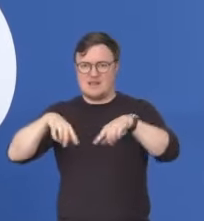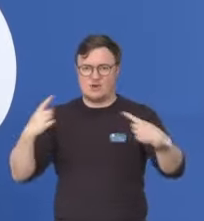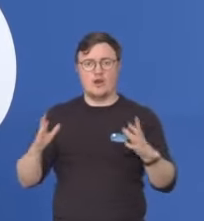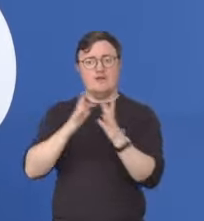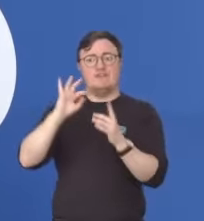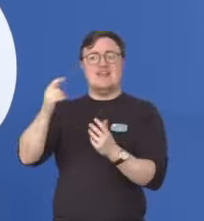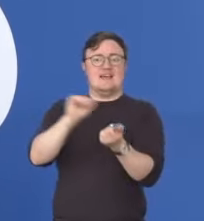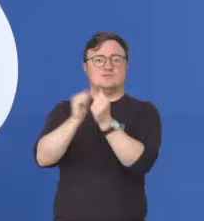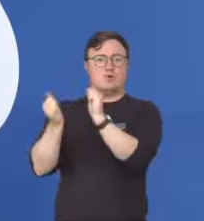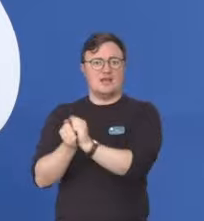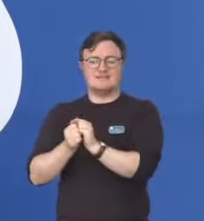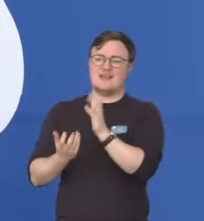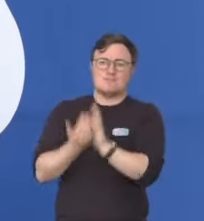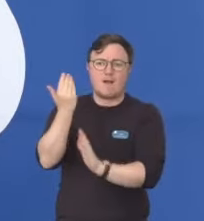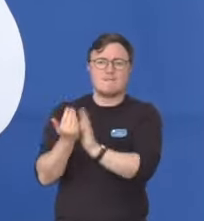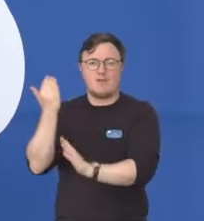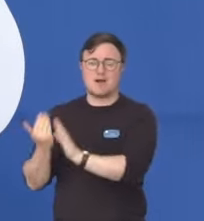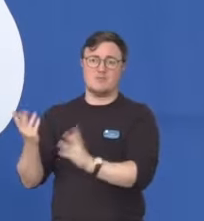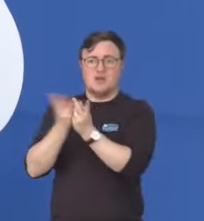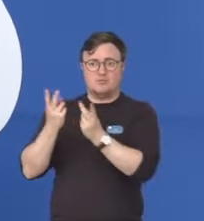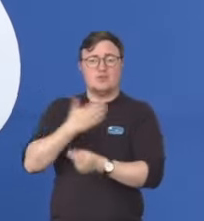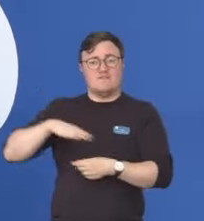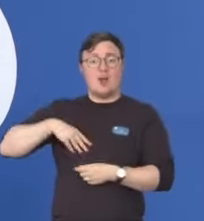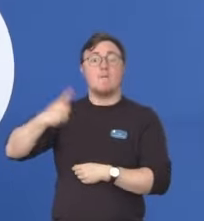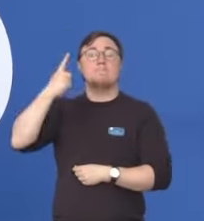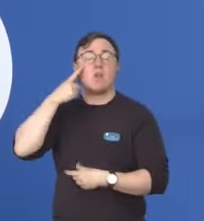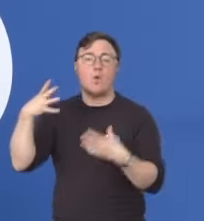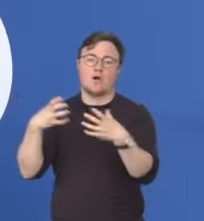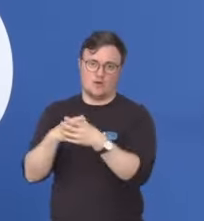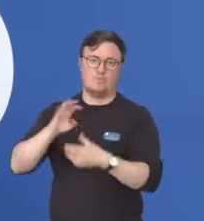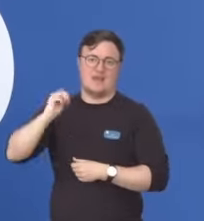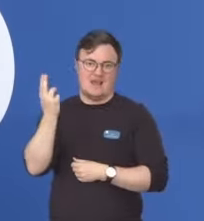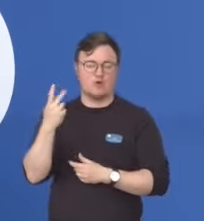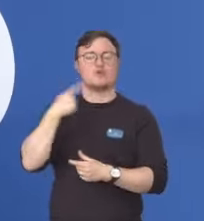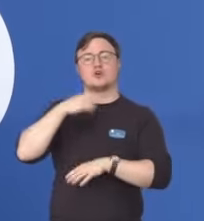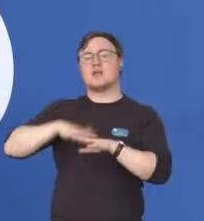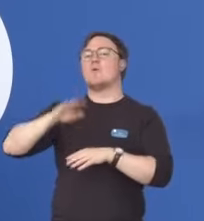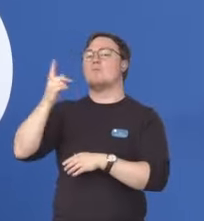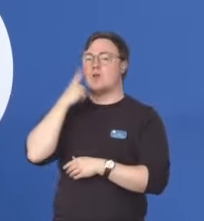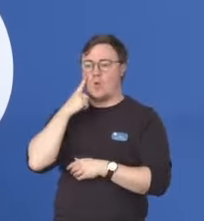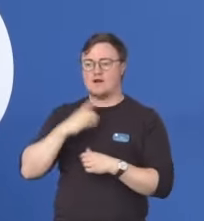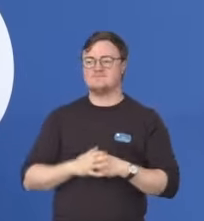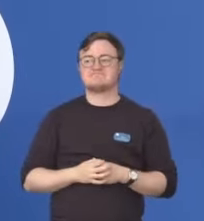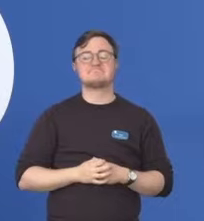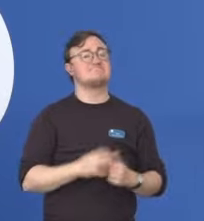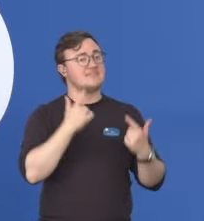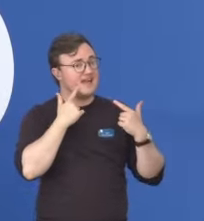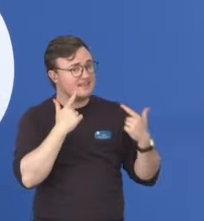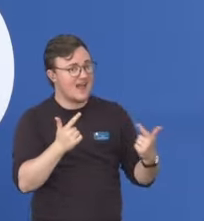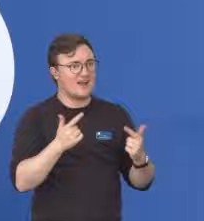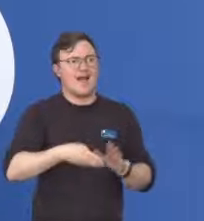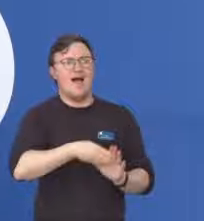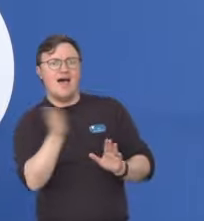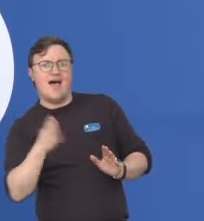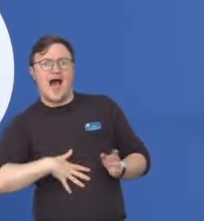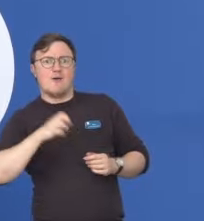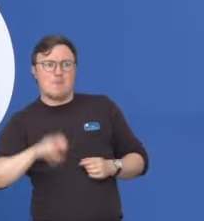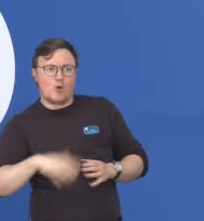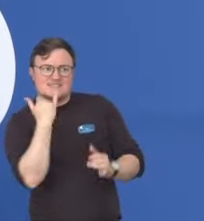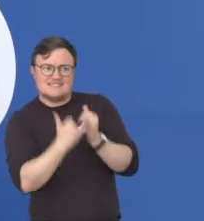Frihetspolitik som möjliggör för människor. Ja, då tack vill man ju ha en mycket. Större blå grupp i Europa. Då ska man rösta för ett blått Europa. Tack så mycket. Nu kommer vi in på aborten också på